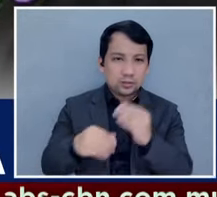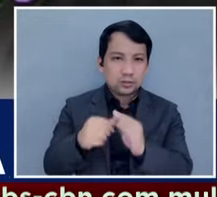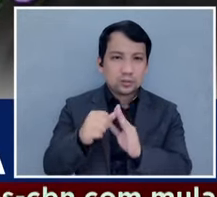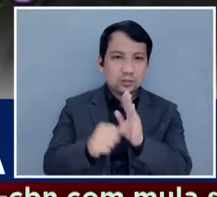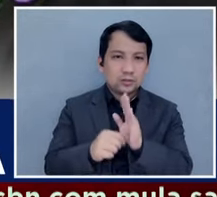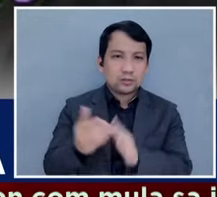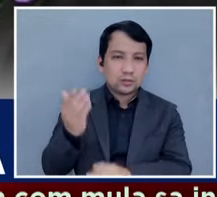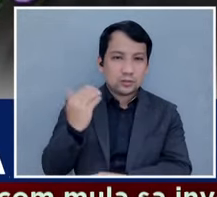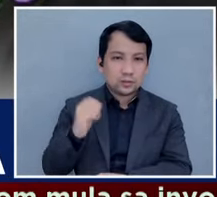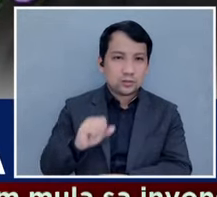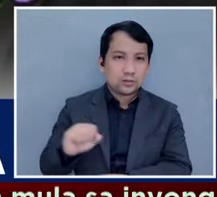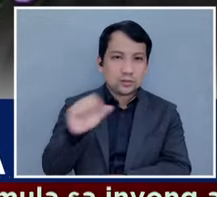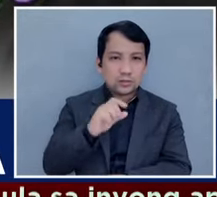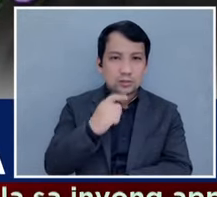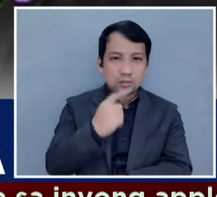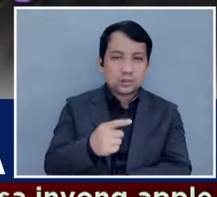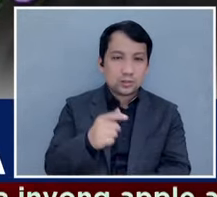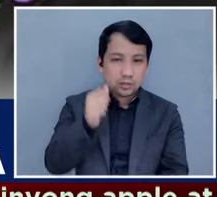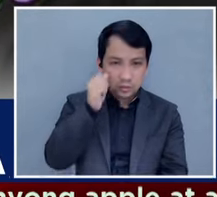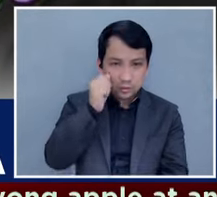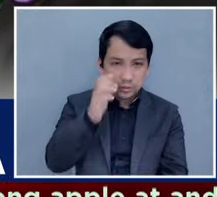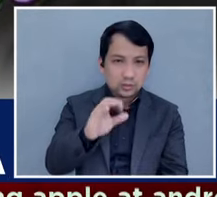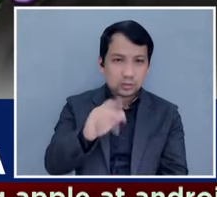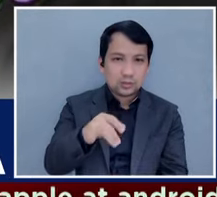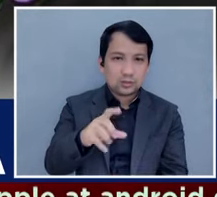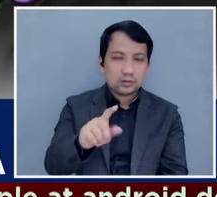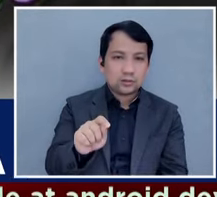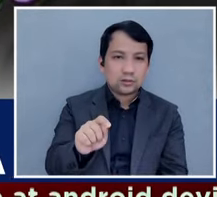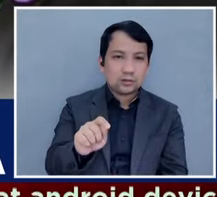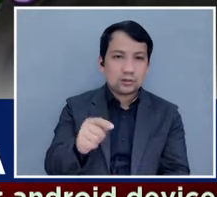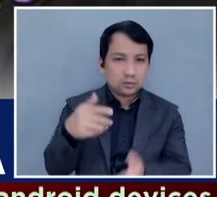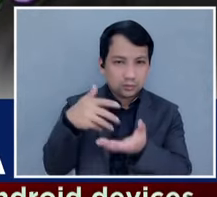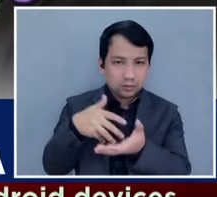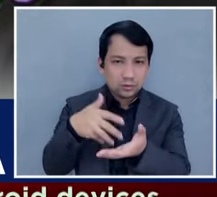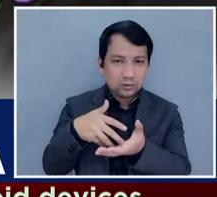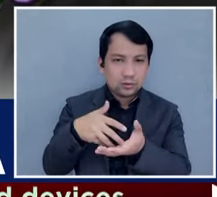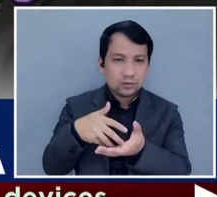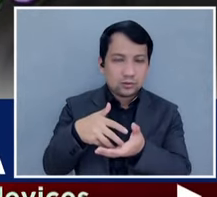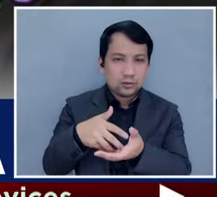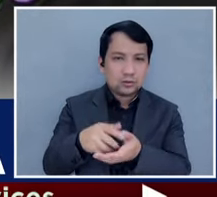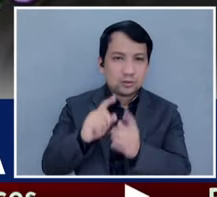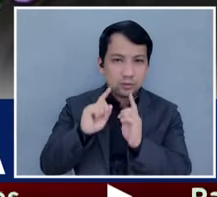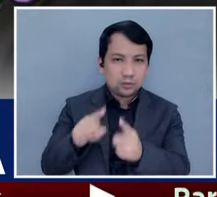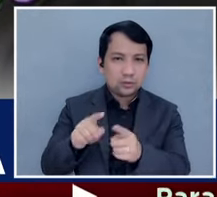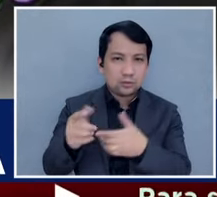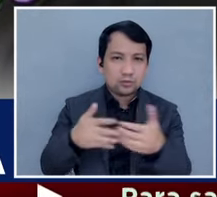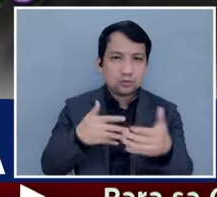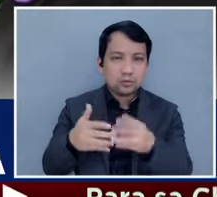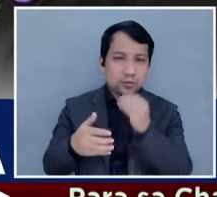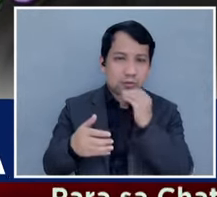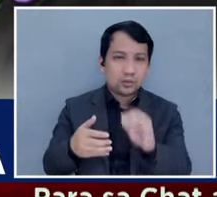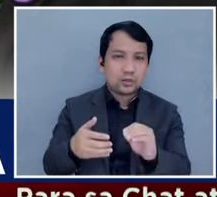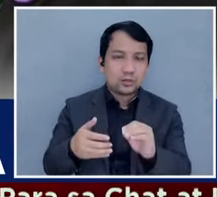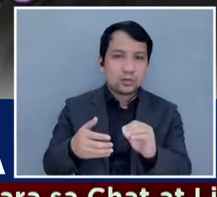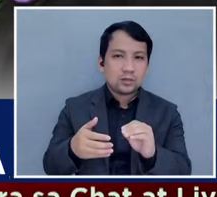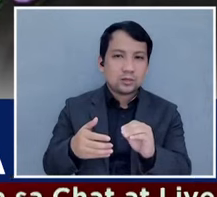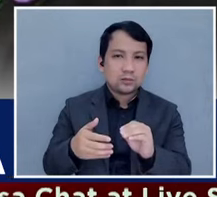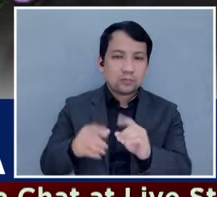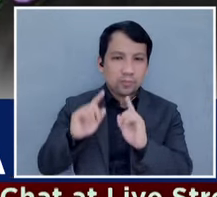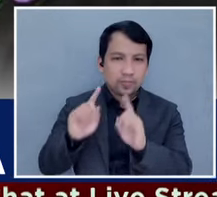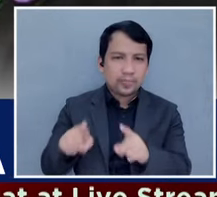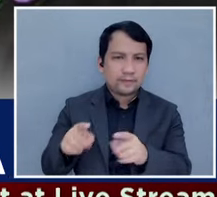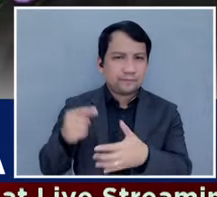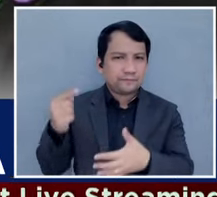Senior Associate Justice Antonio Carpio na pag-aralan at tugunan ang anumang utos ng Korte Suprema. Hindi pa man